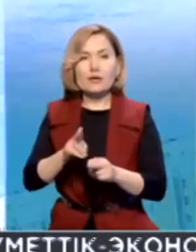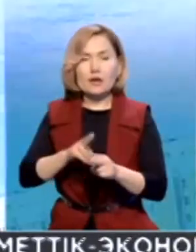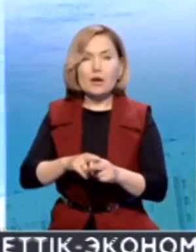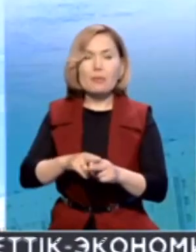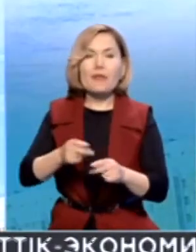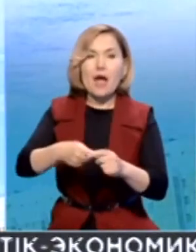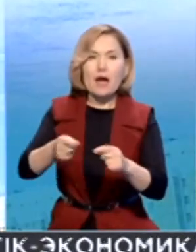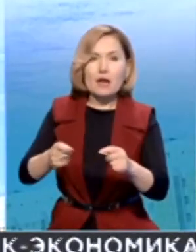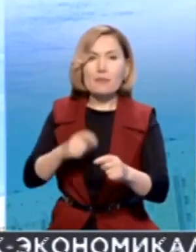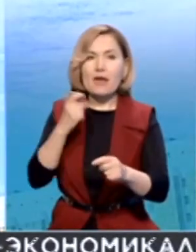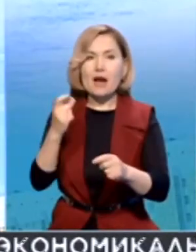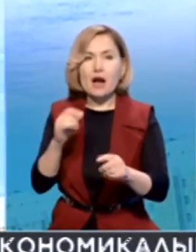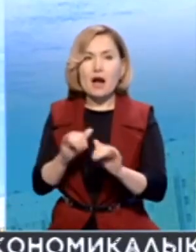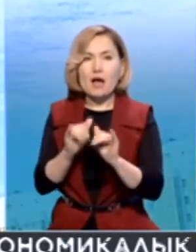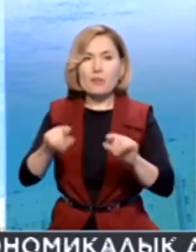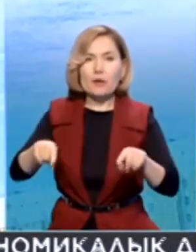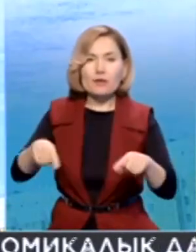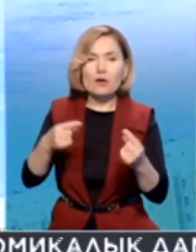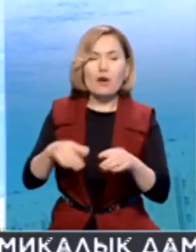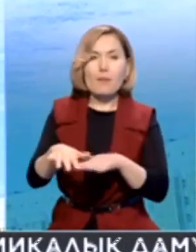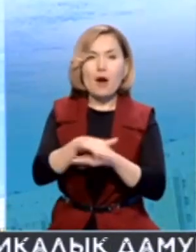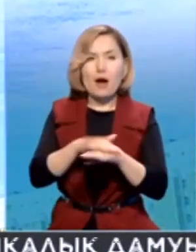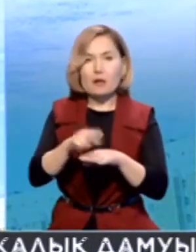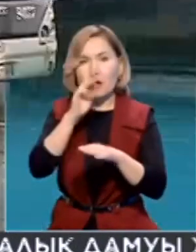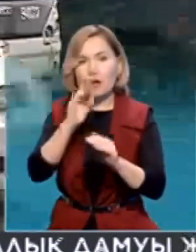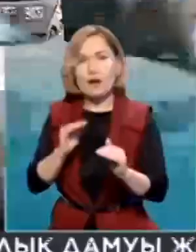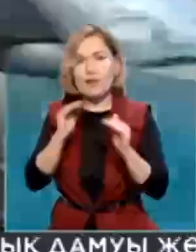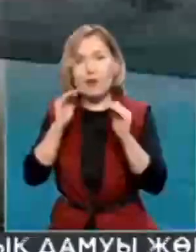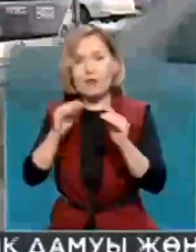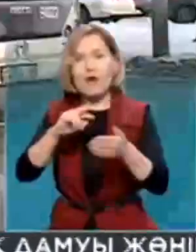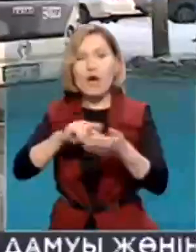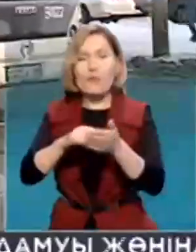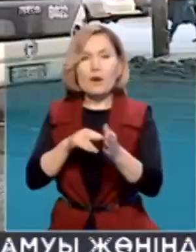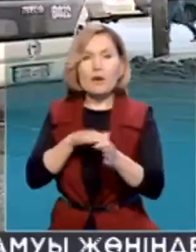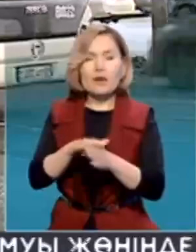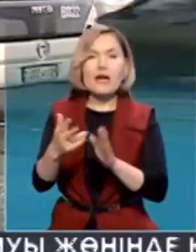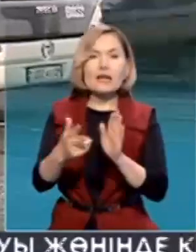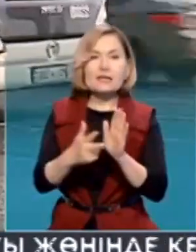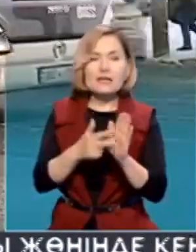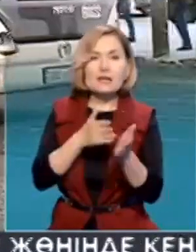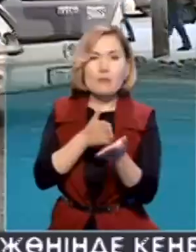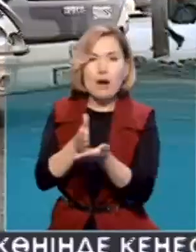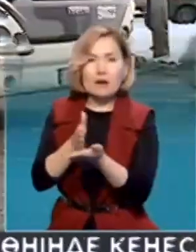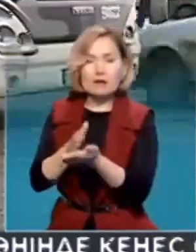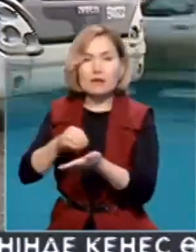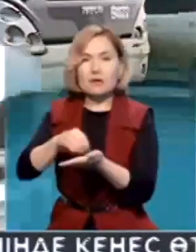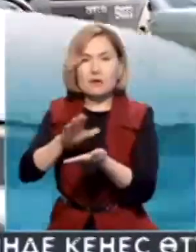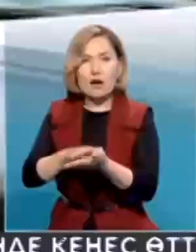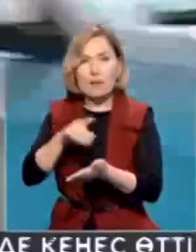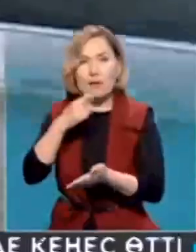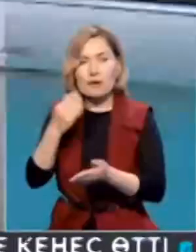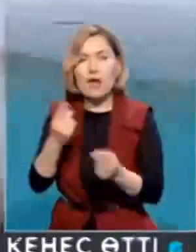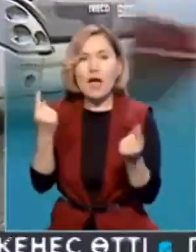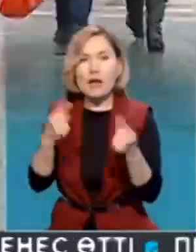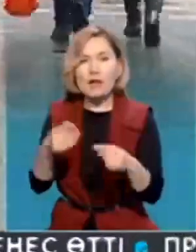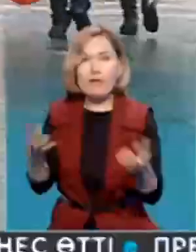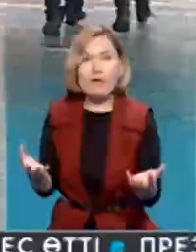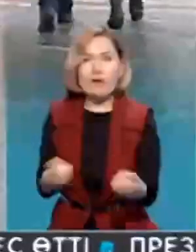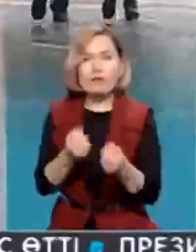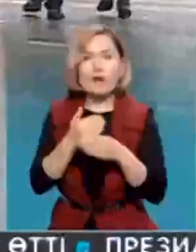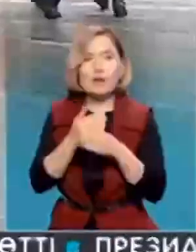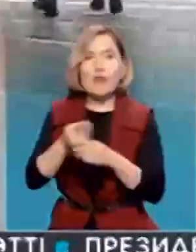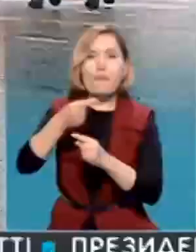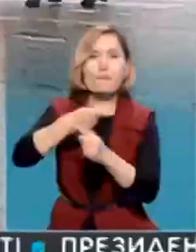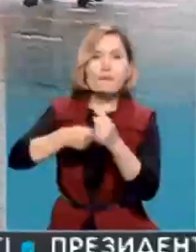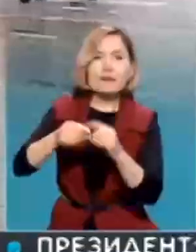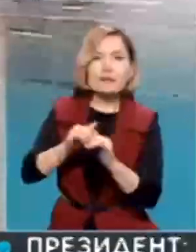шатқаяқтаған экономиканы дамытып, жұрттың тұрмысын арттыру үшін атқарылуы тиіс 8 бағытты айқындап берді. Инфляцияны азайту, бизнесті